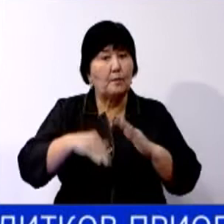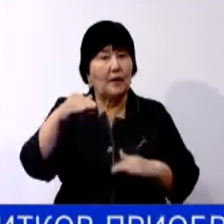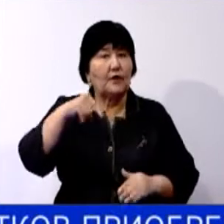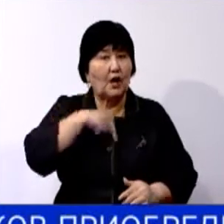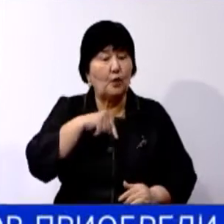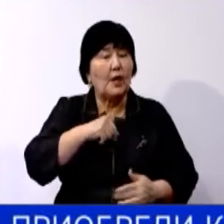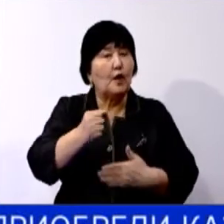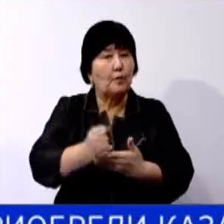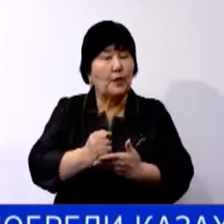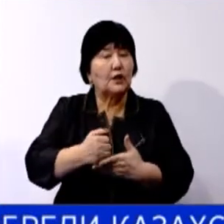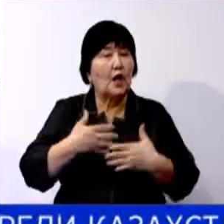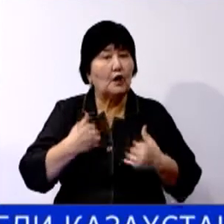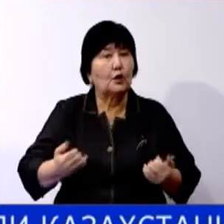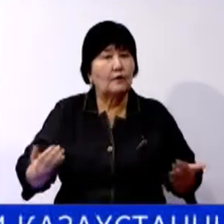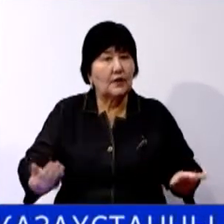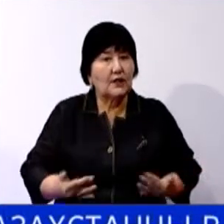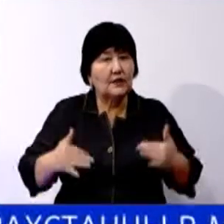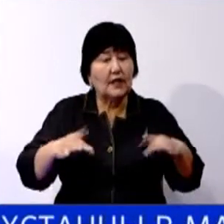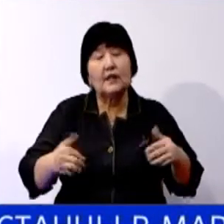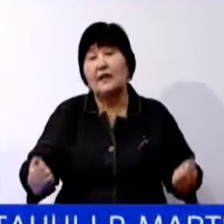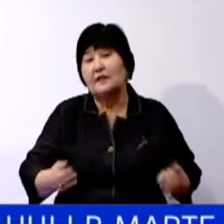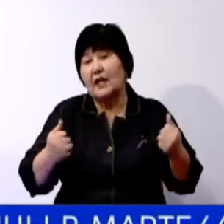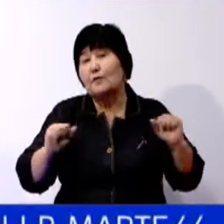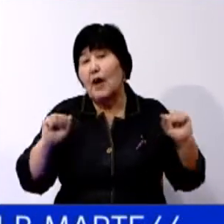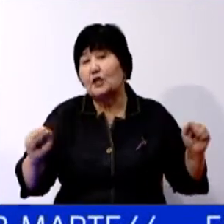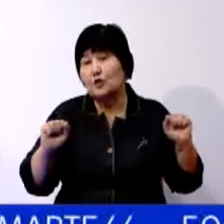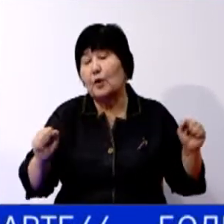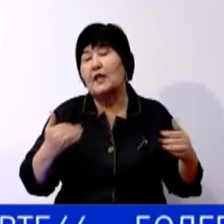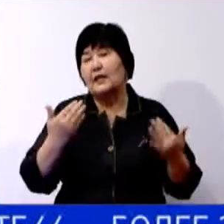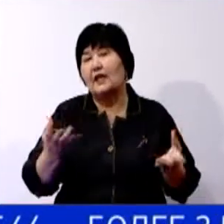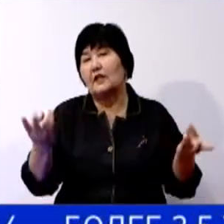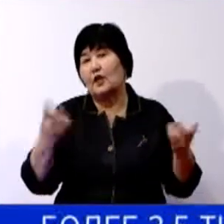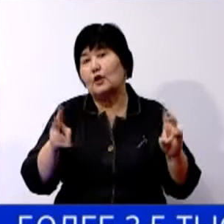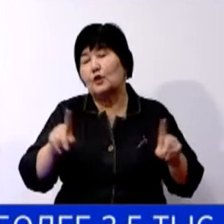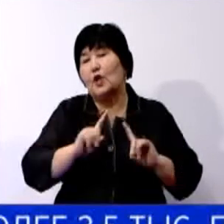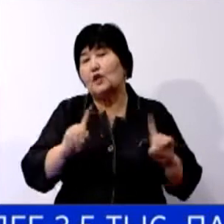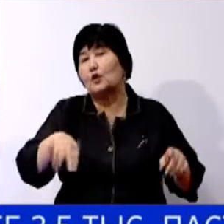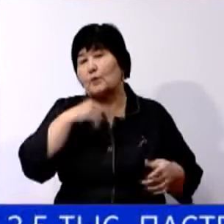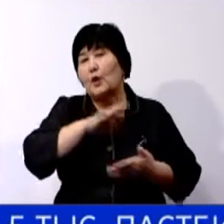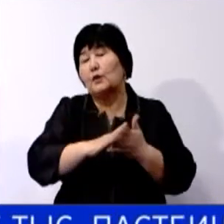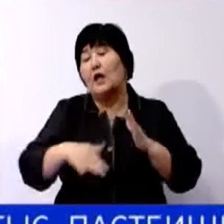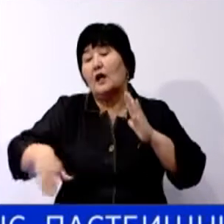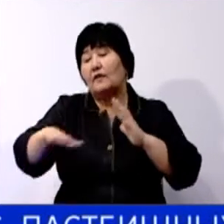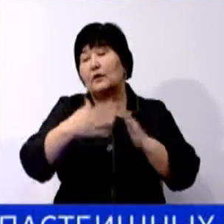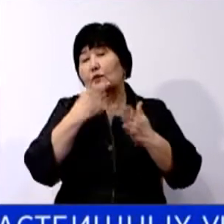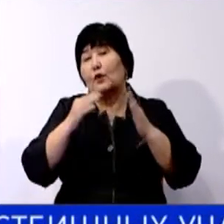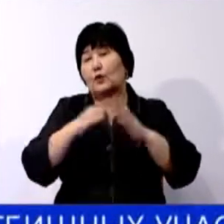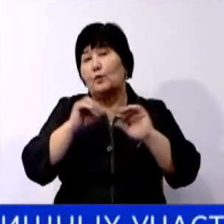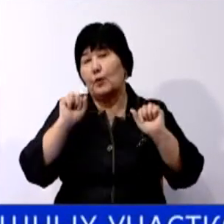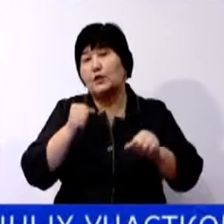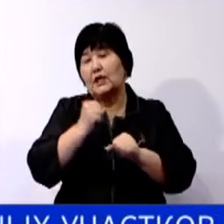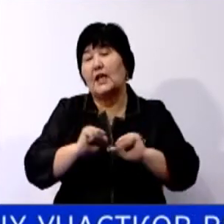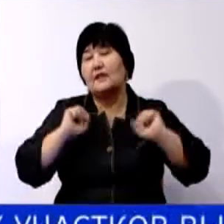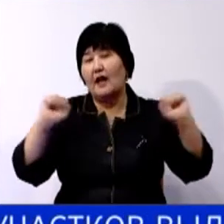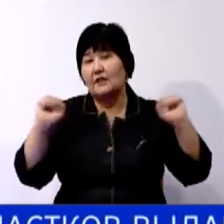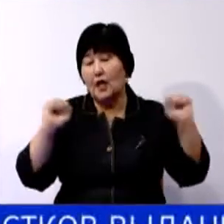придерживаясь здорового образа жизни занимаясь спортом и этого не нужно особых условий во дворе у себя дома можно делать зарядку